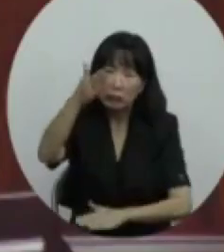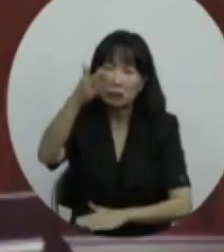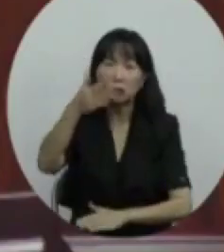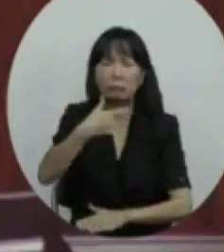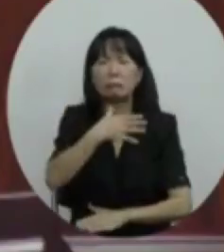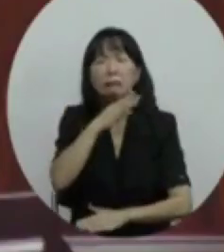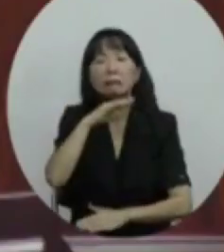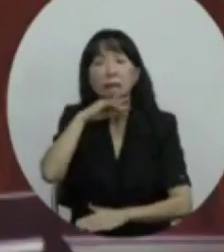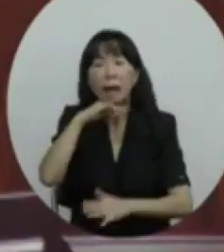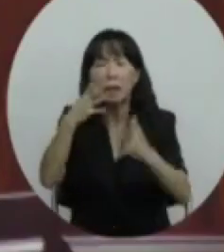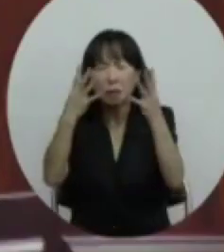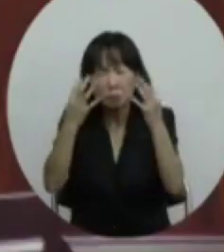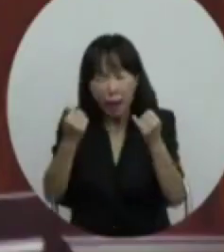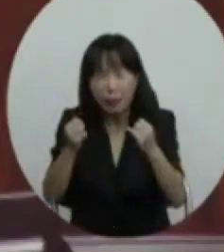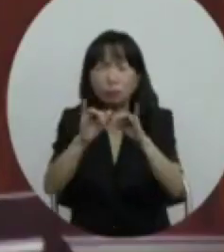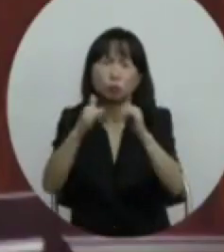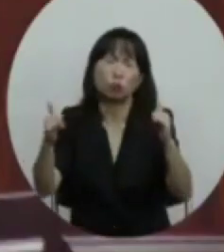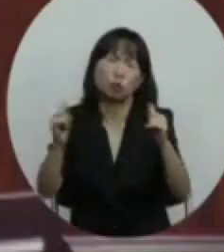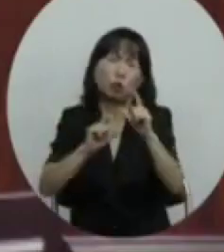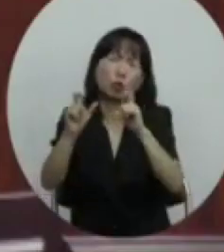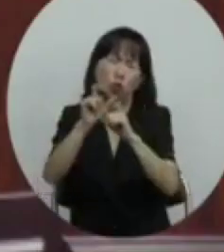사회에 진입하였습니다.